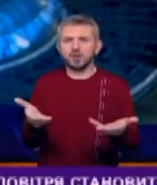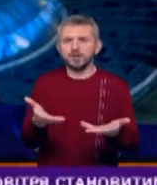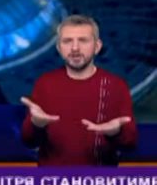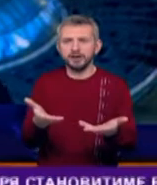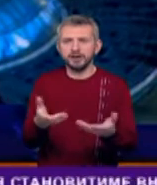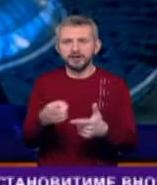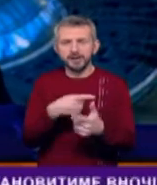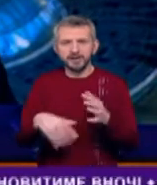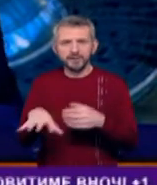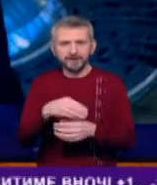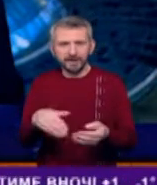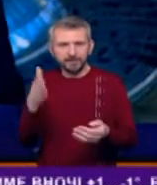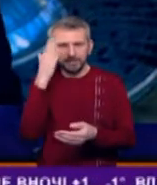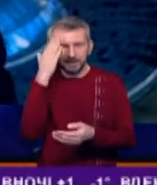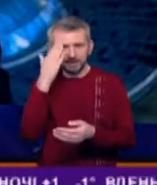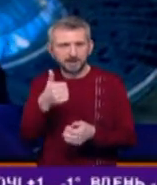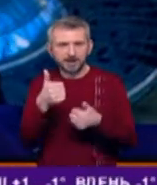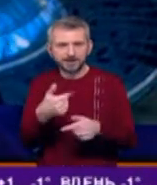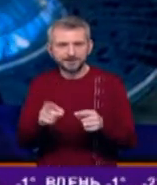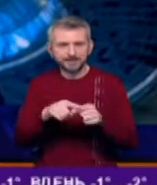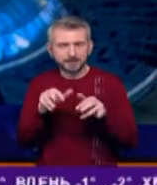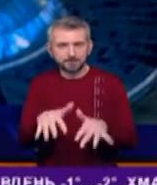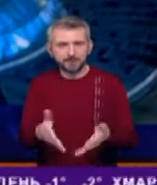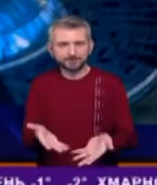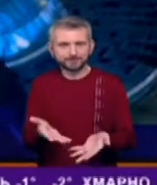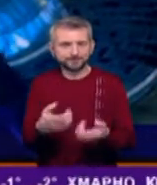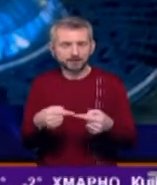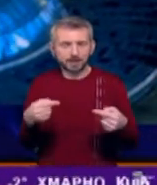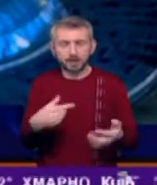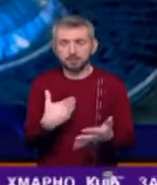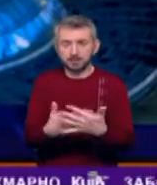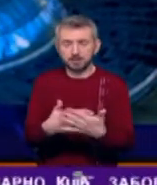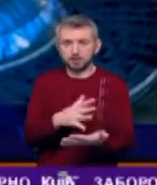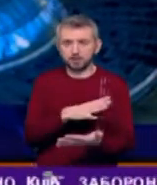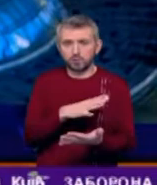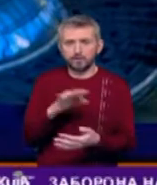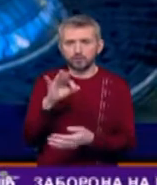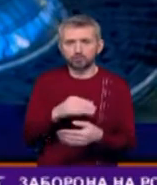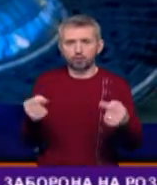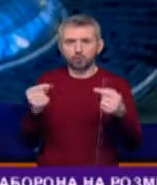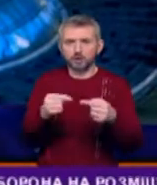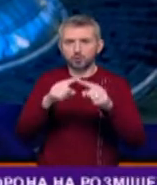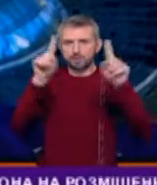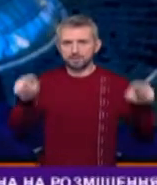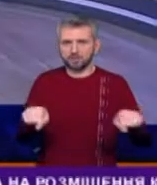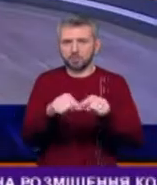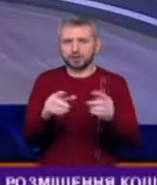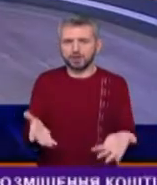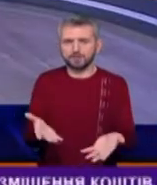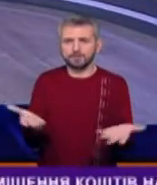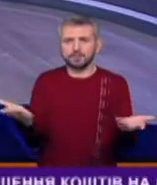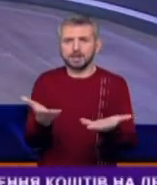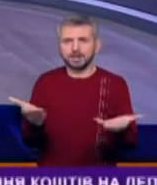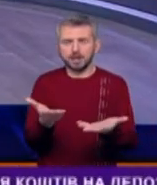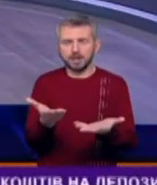чи всі методи хороші от, в цій кампанії, і так далі. От приклад у нас був відносно там конкретного бігборду, а який